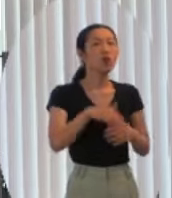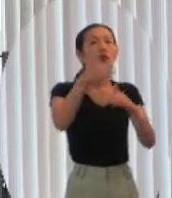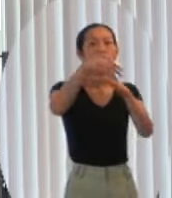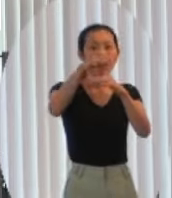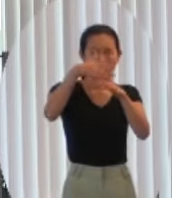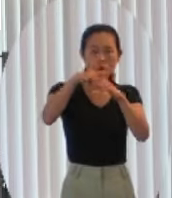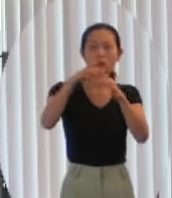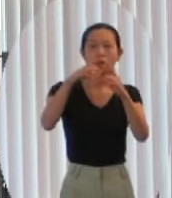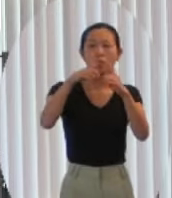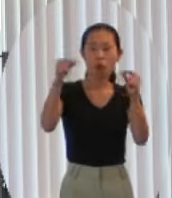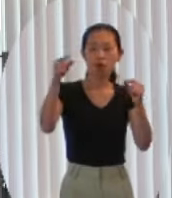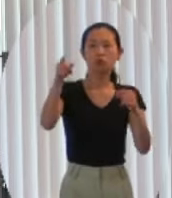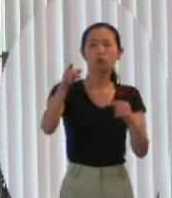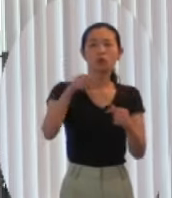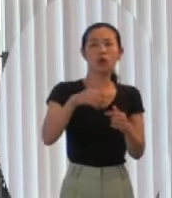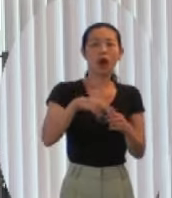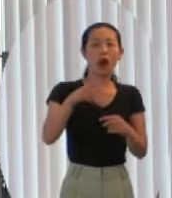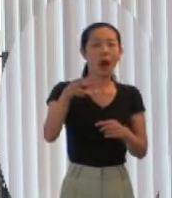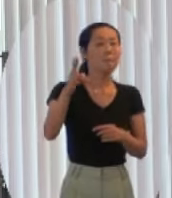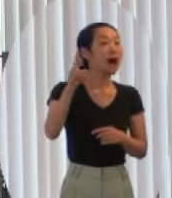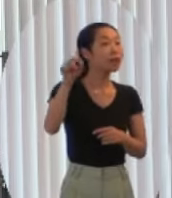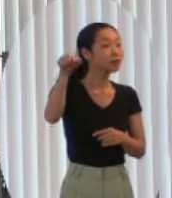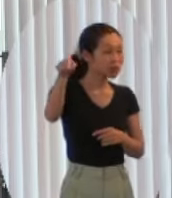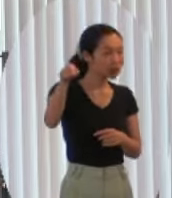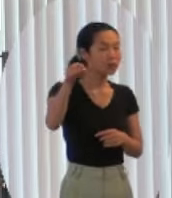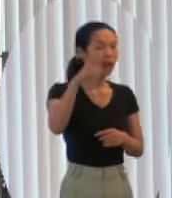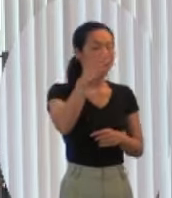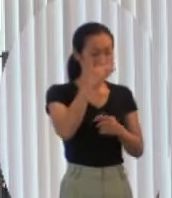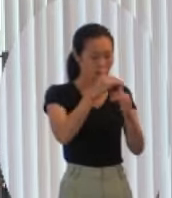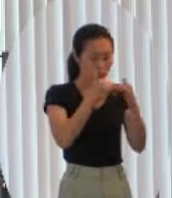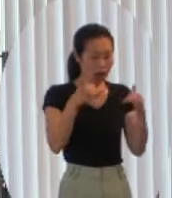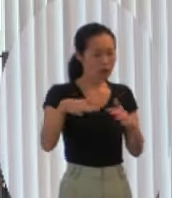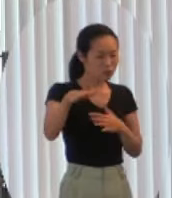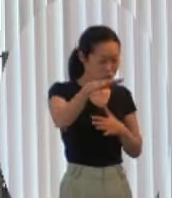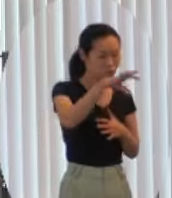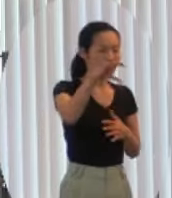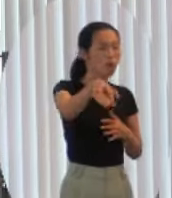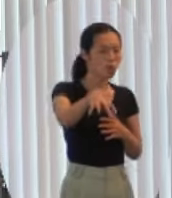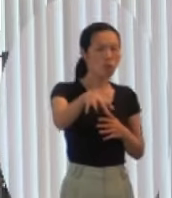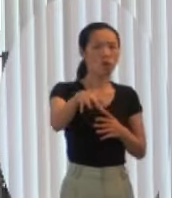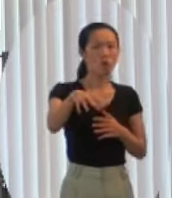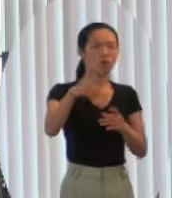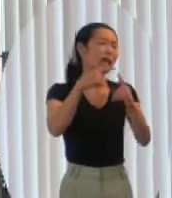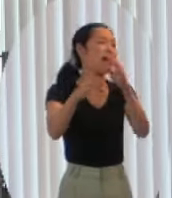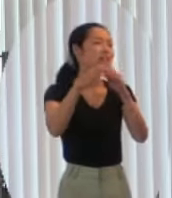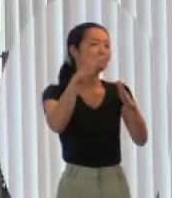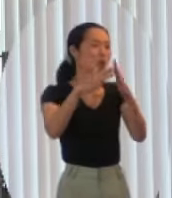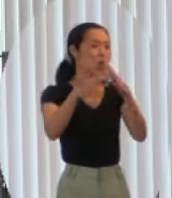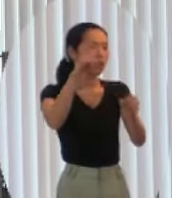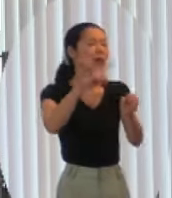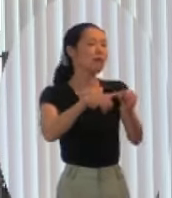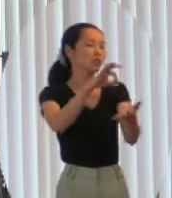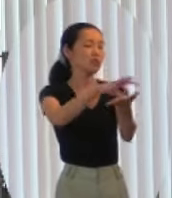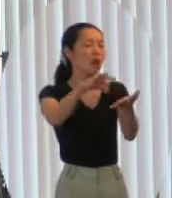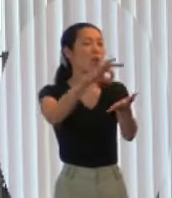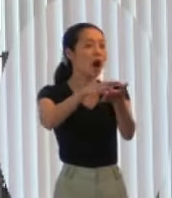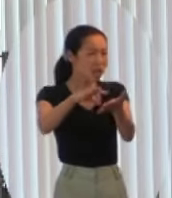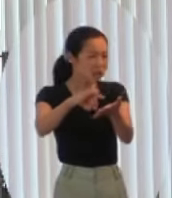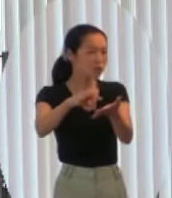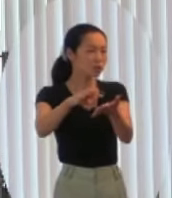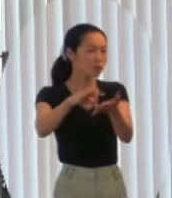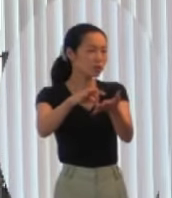のパレスチナの人たちが戦争しておりますけれども、そのために使われる可能性が非常に高いと言